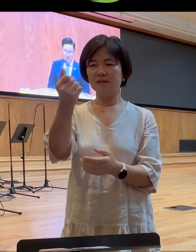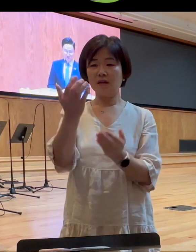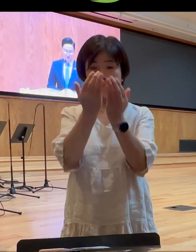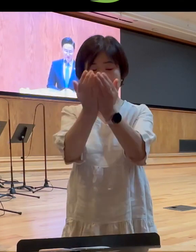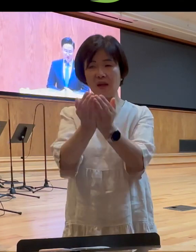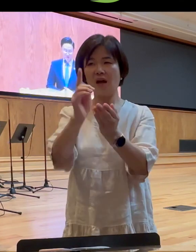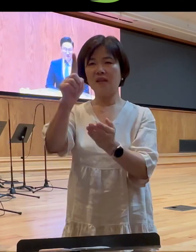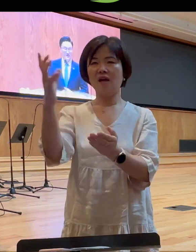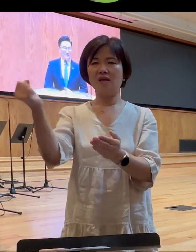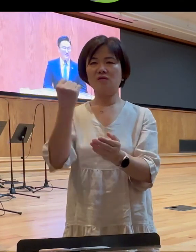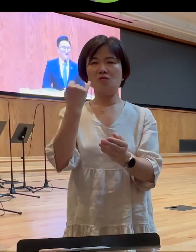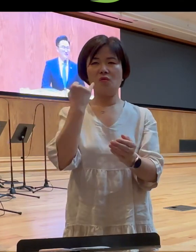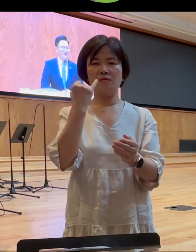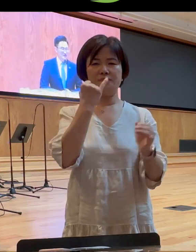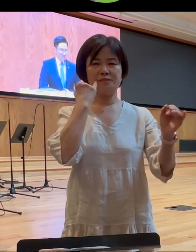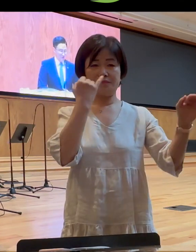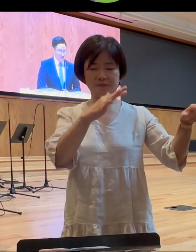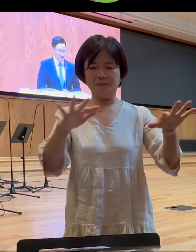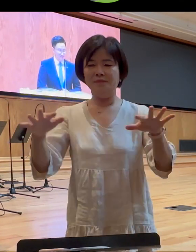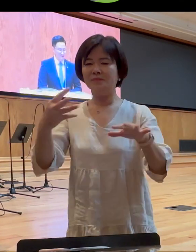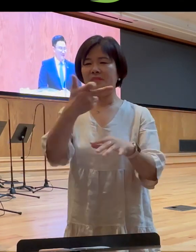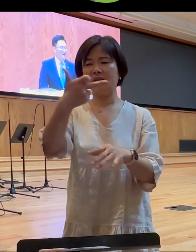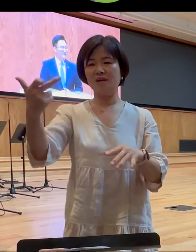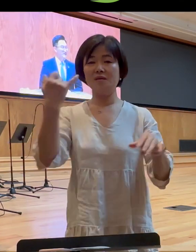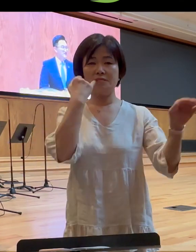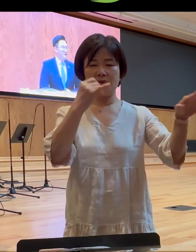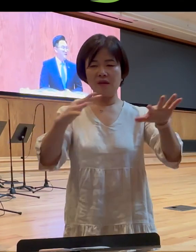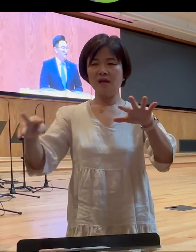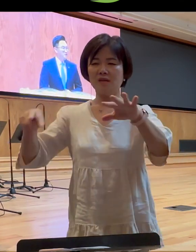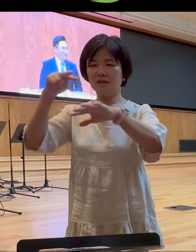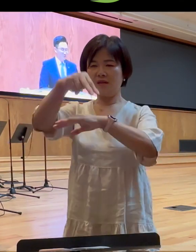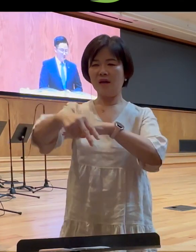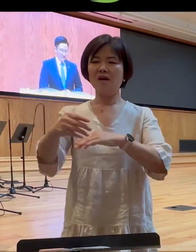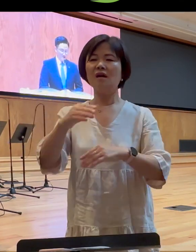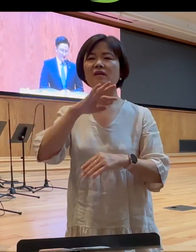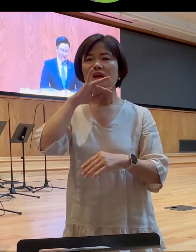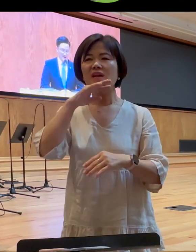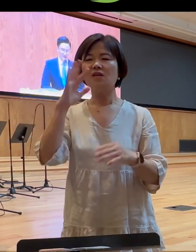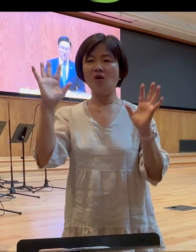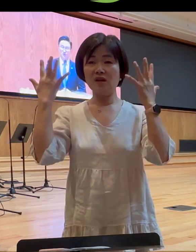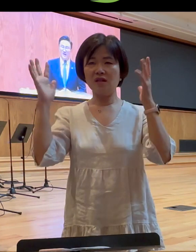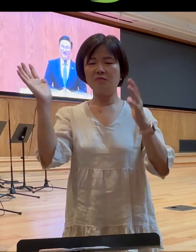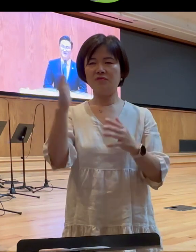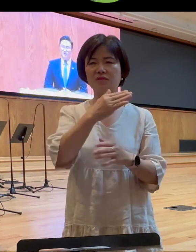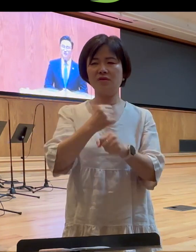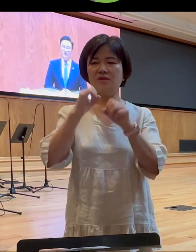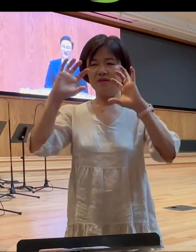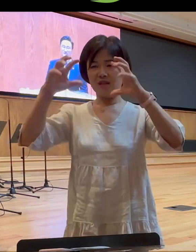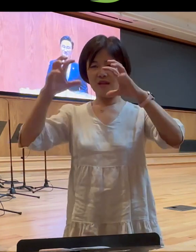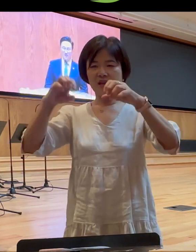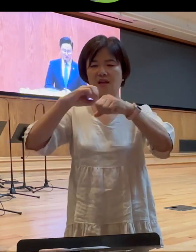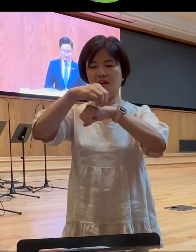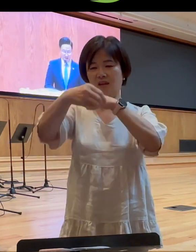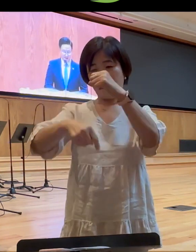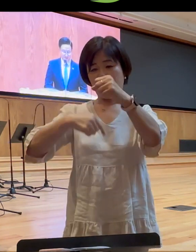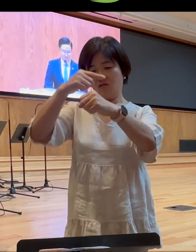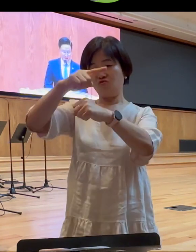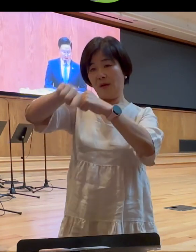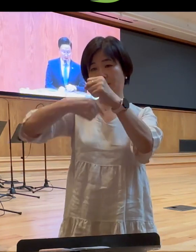하나로 태평양, 대서양, 인도양을 지나 최연소 세계 일주 항해를 성공한